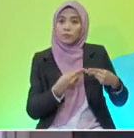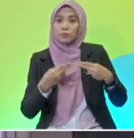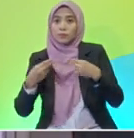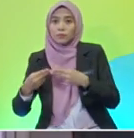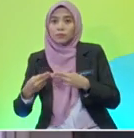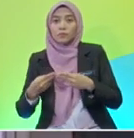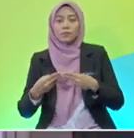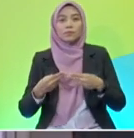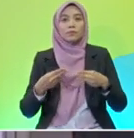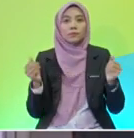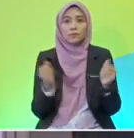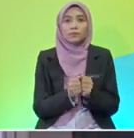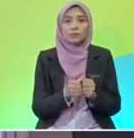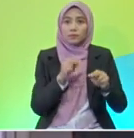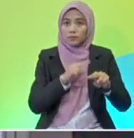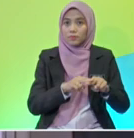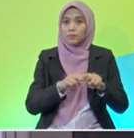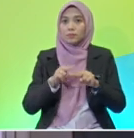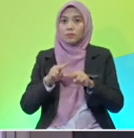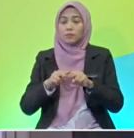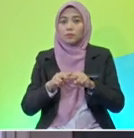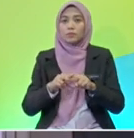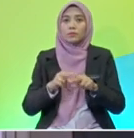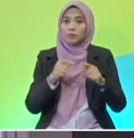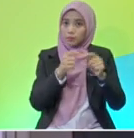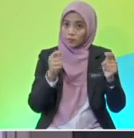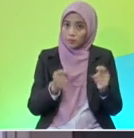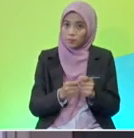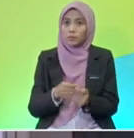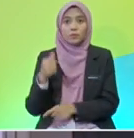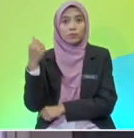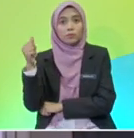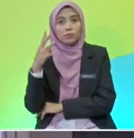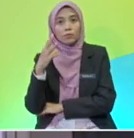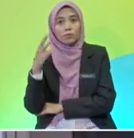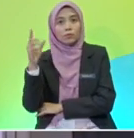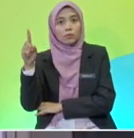kedudukannya adalah berdasarkan nilai tempat 10 100 dan 1000 oke